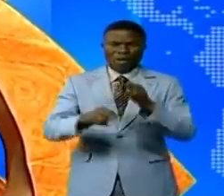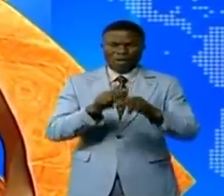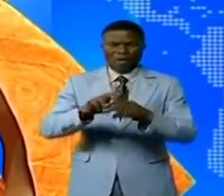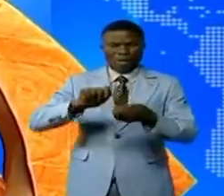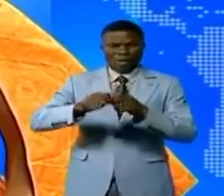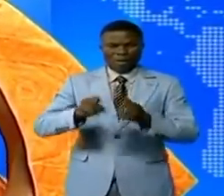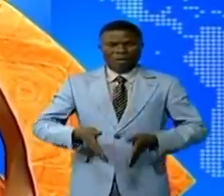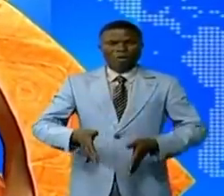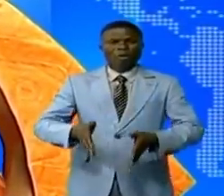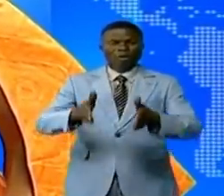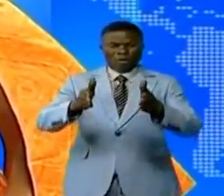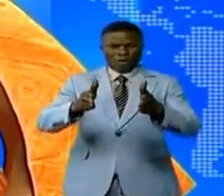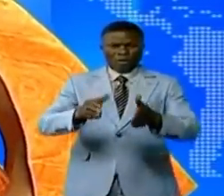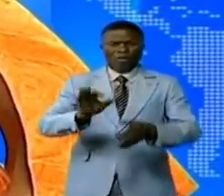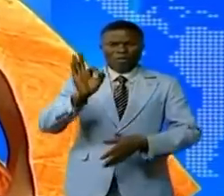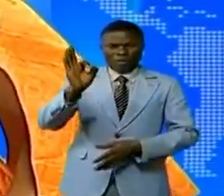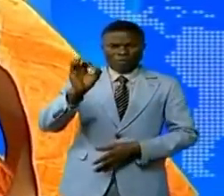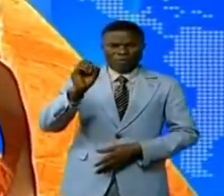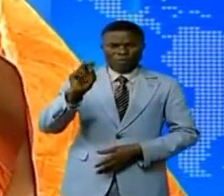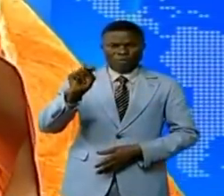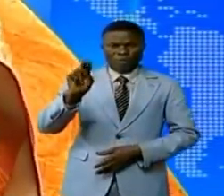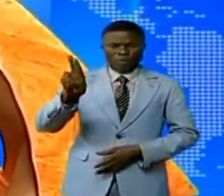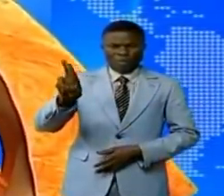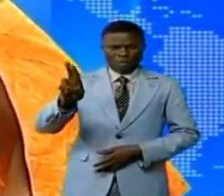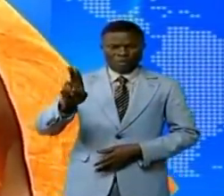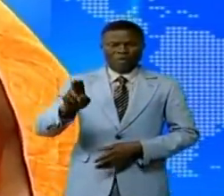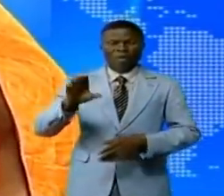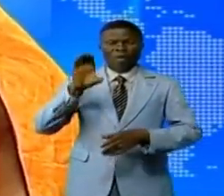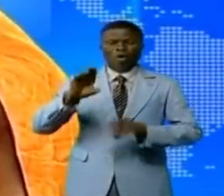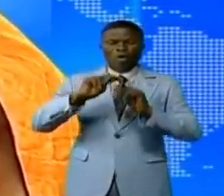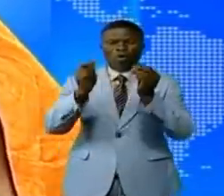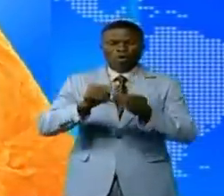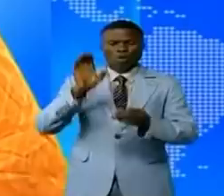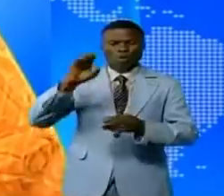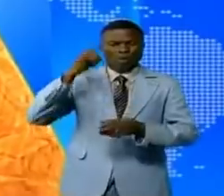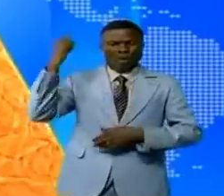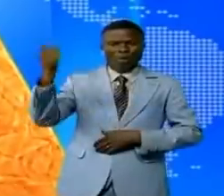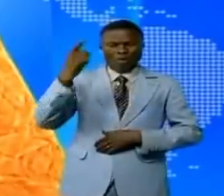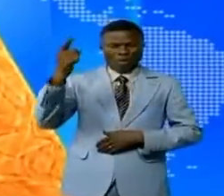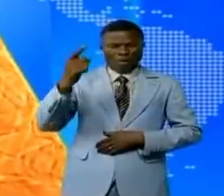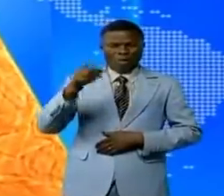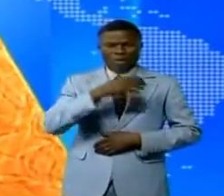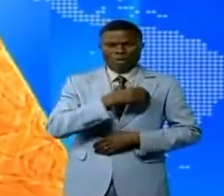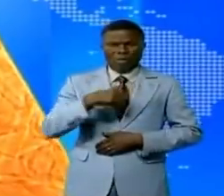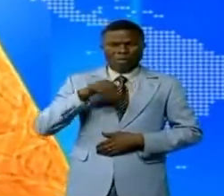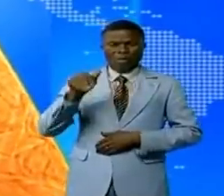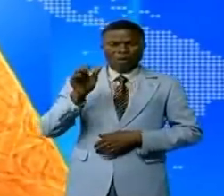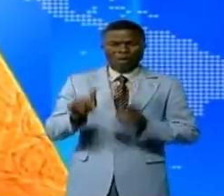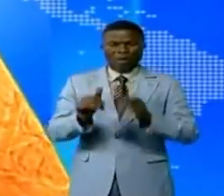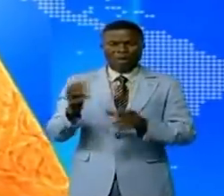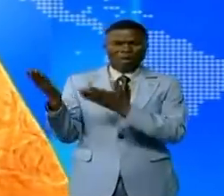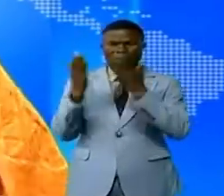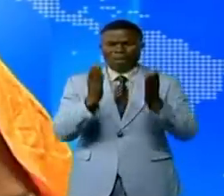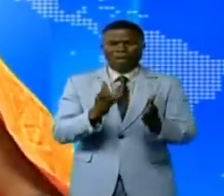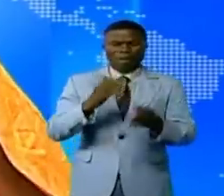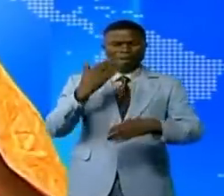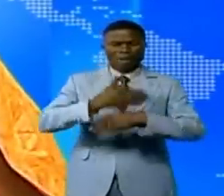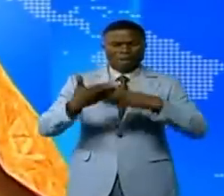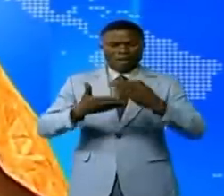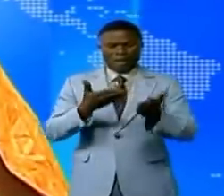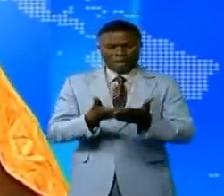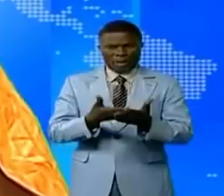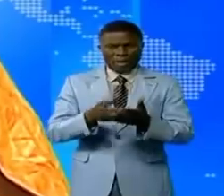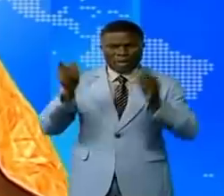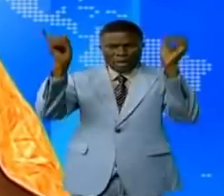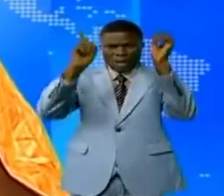d'entretien routier, FONER, et la délégation de la Banque mondiale conduite par la directrice sectorielle de transport et infrastructures pour